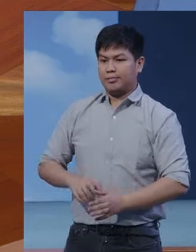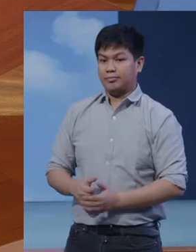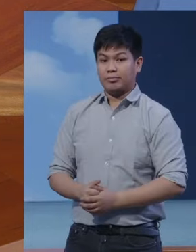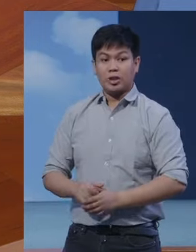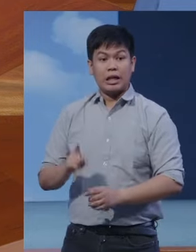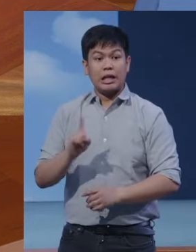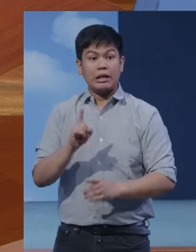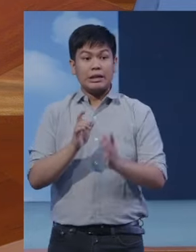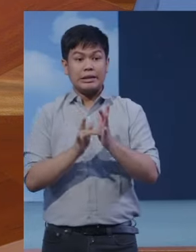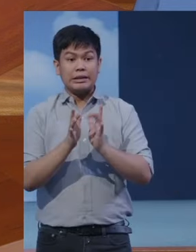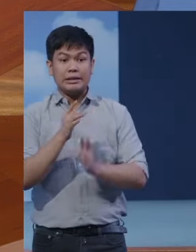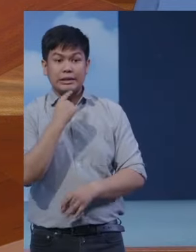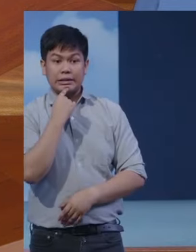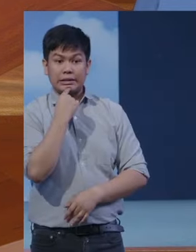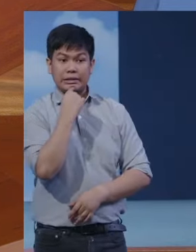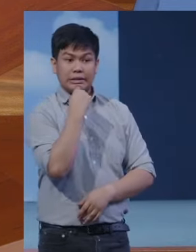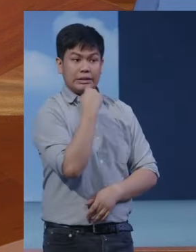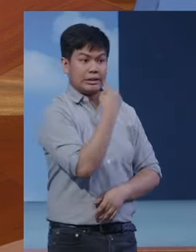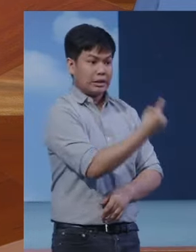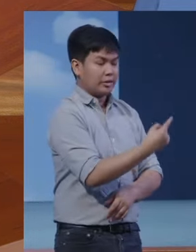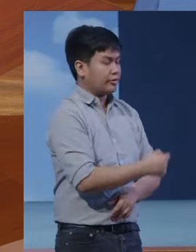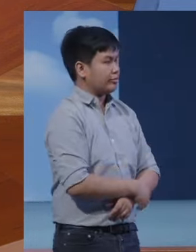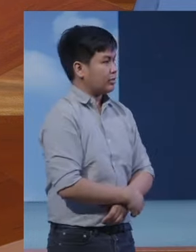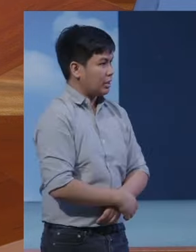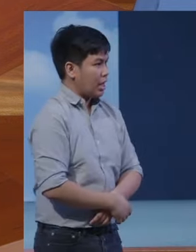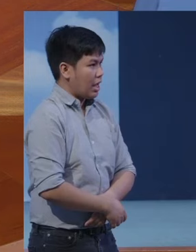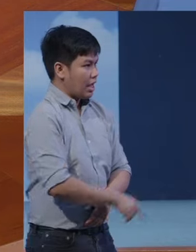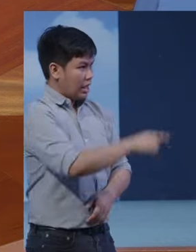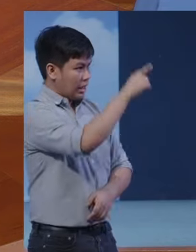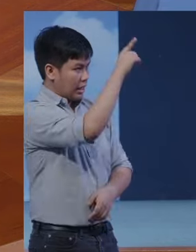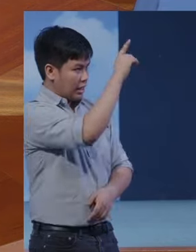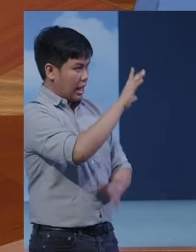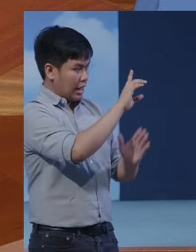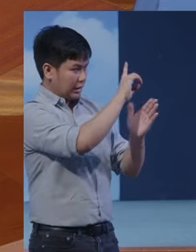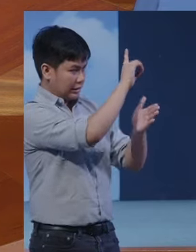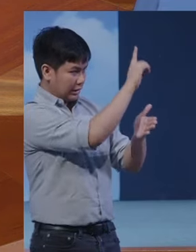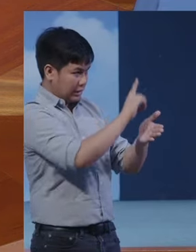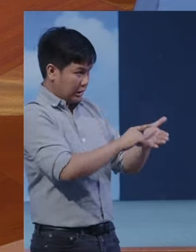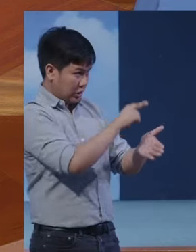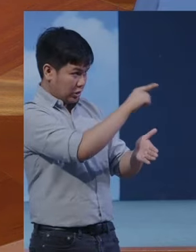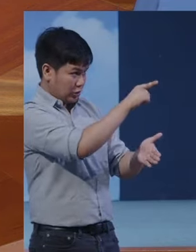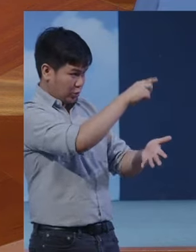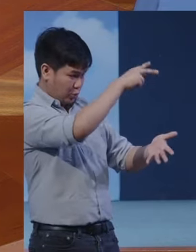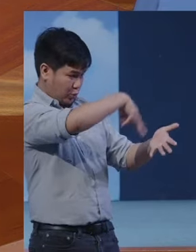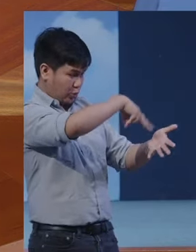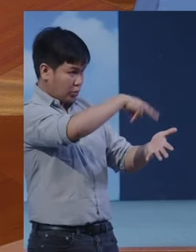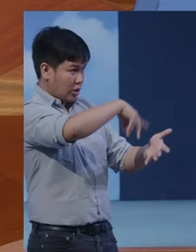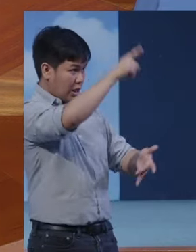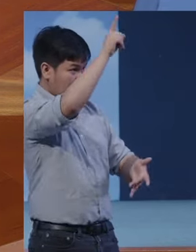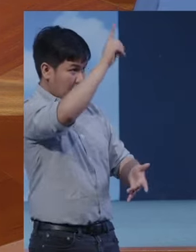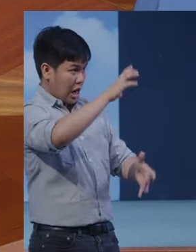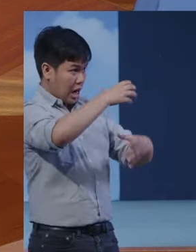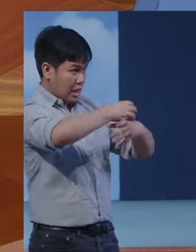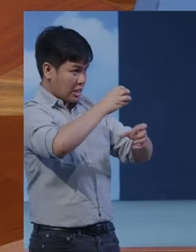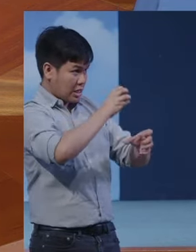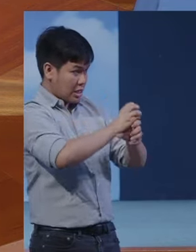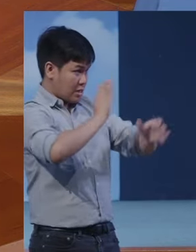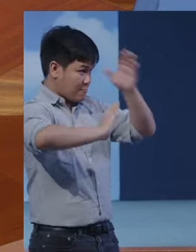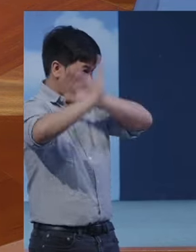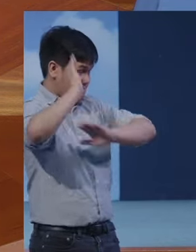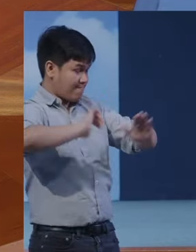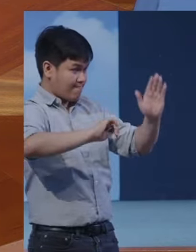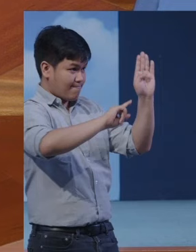sagot sinagot niya ang disenyo ng Diyos have you not read that he Who created them From the beginning